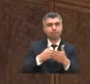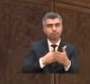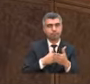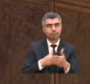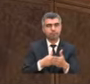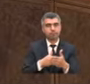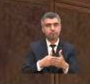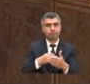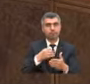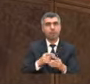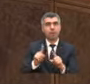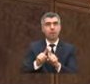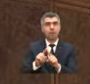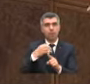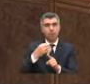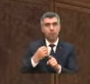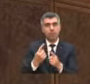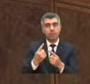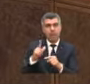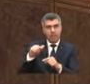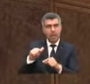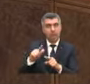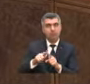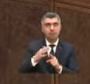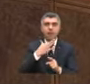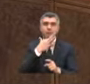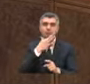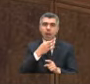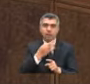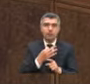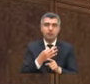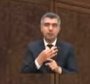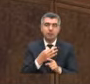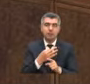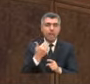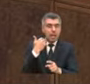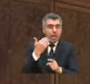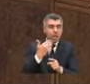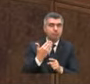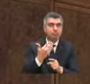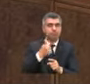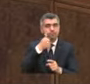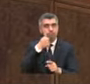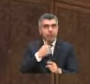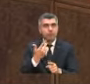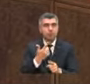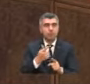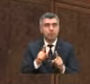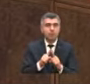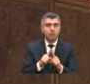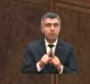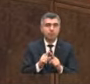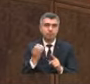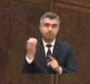هذه المنصات تحول إلى فضاءات لتسهيل ارتكاب أفعال إجرامية مثل نشر الأخبار